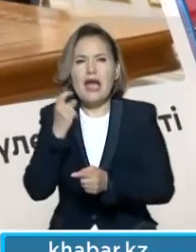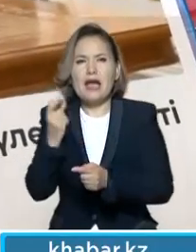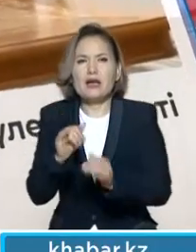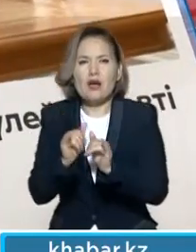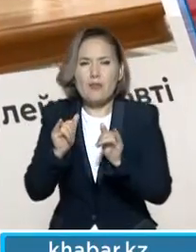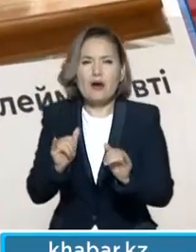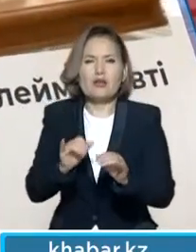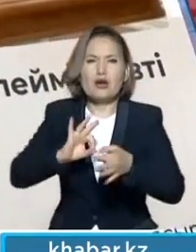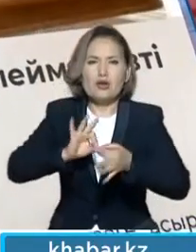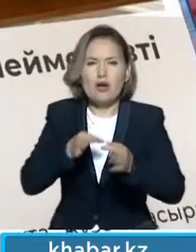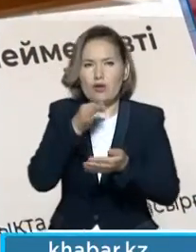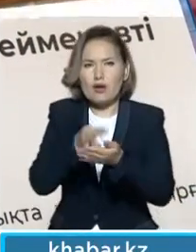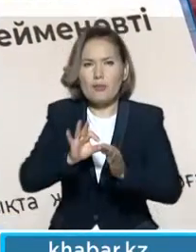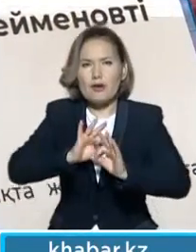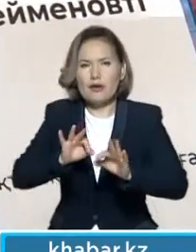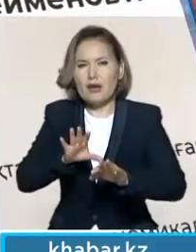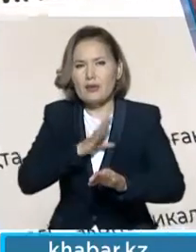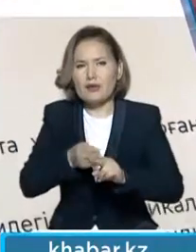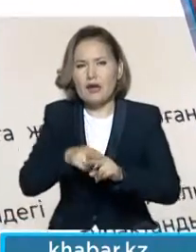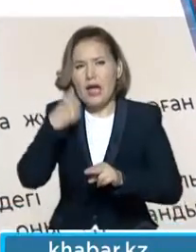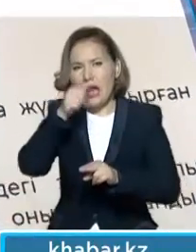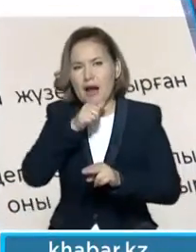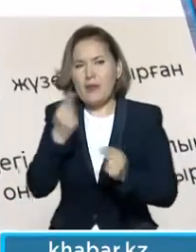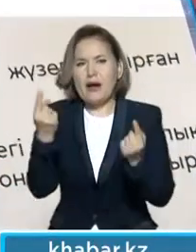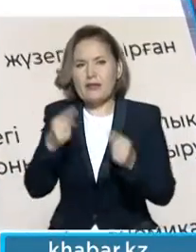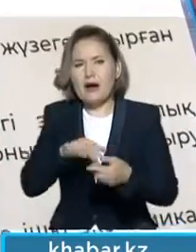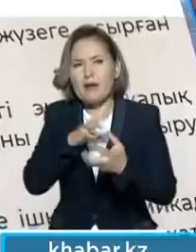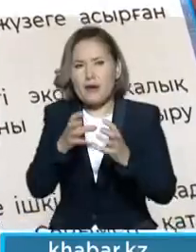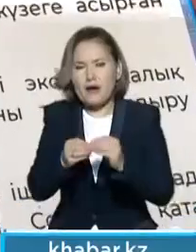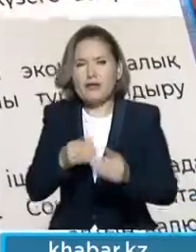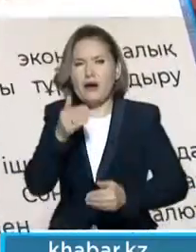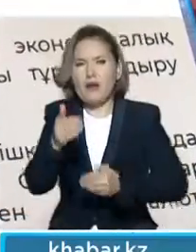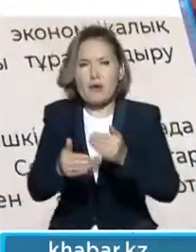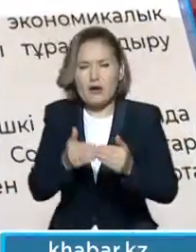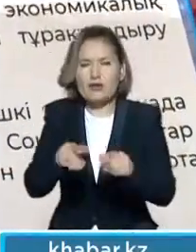жағдайдың даму барысы жөнінде баяндады. Айтуынша, жылдық инфляция ағарқыны